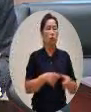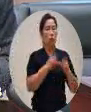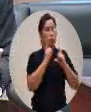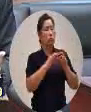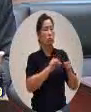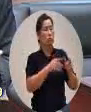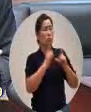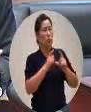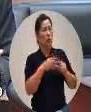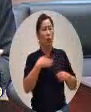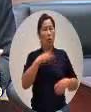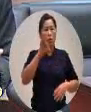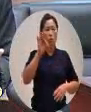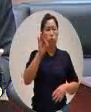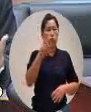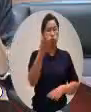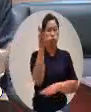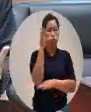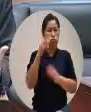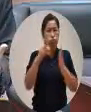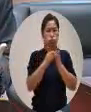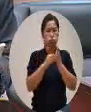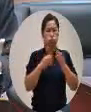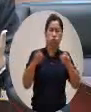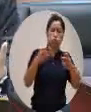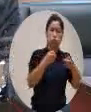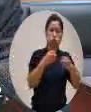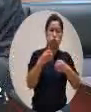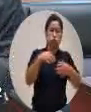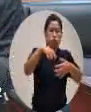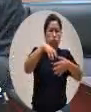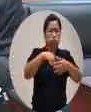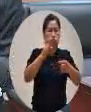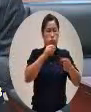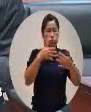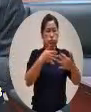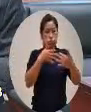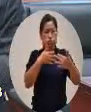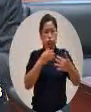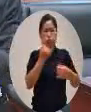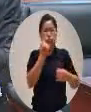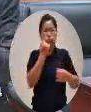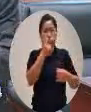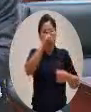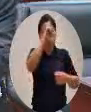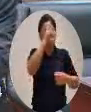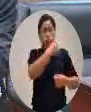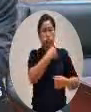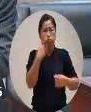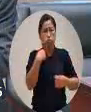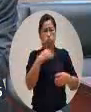也在處理跟財政局討論這個事情我們是不是我們也是希望希望